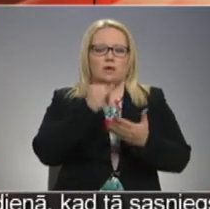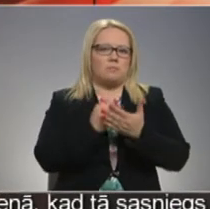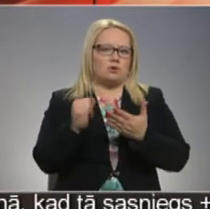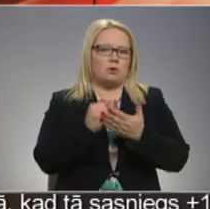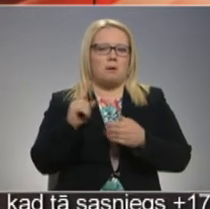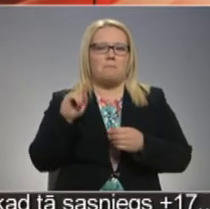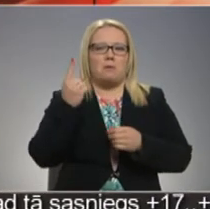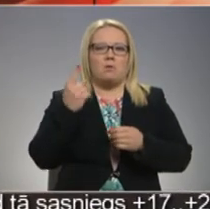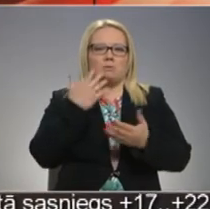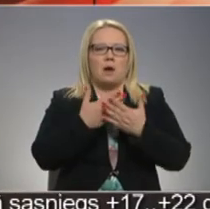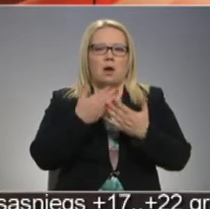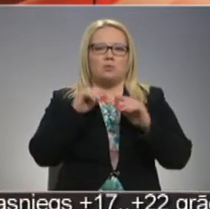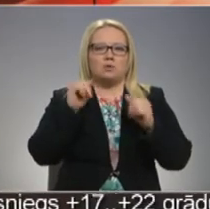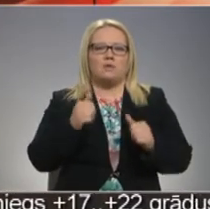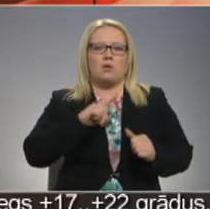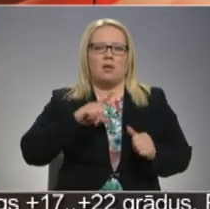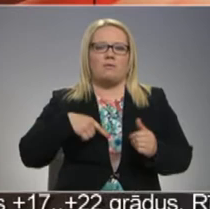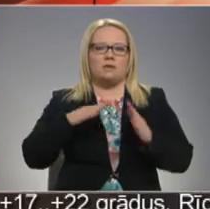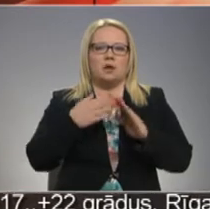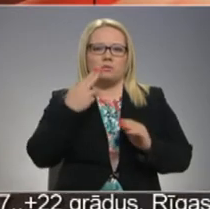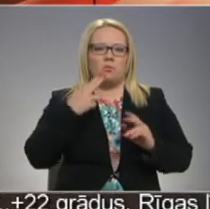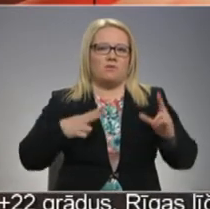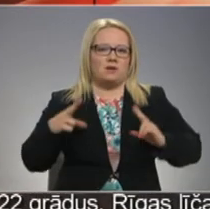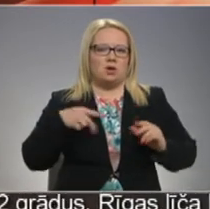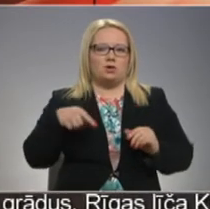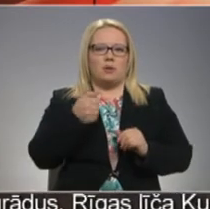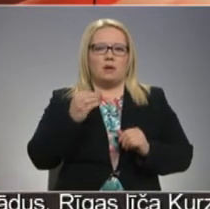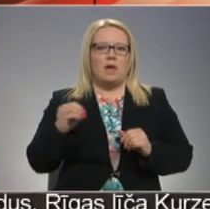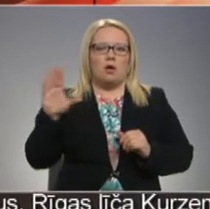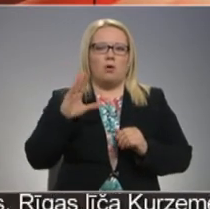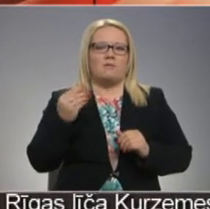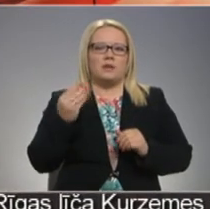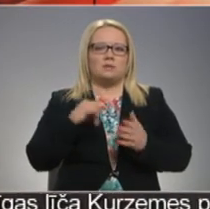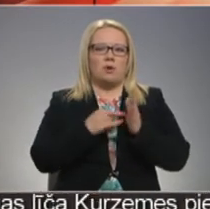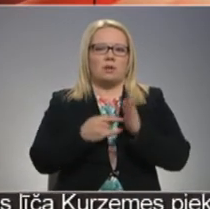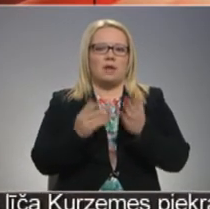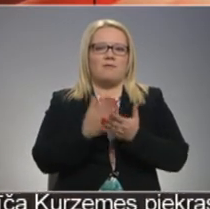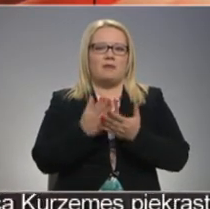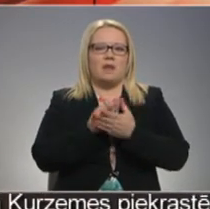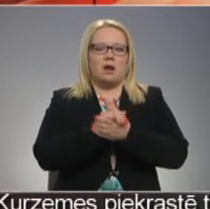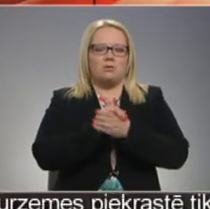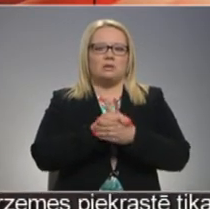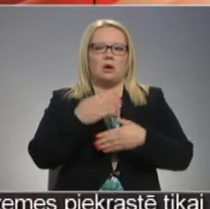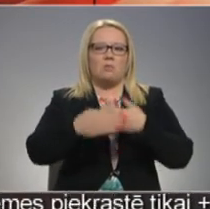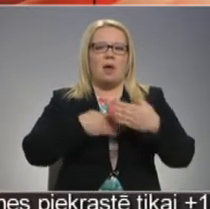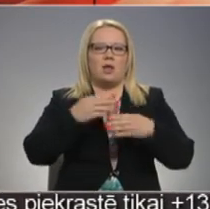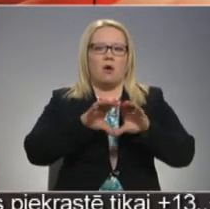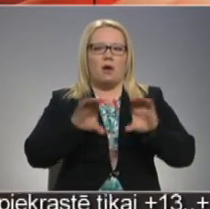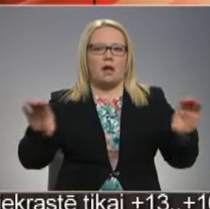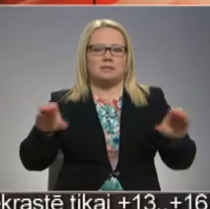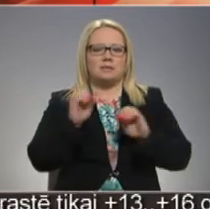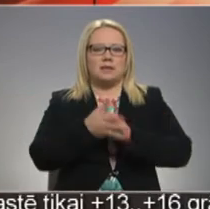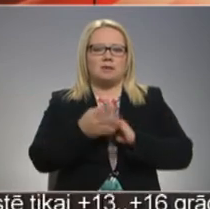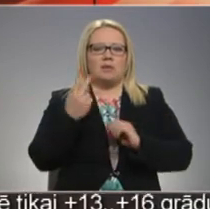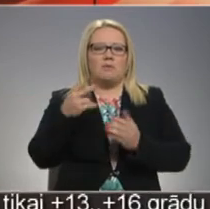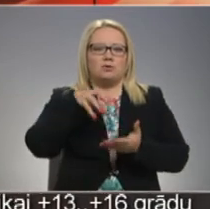paraugus izveidojas Latvijas Lauksaimniecības universitāte. Šogad Eiropas finansētā projektā vidē draudzīgo meliorācijas sistēmu divos objektos